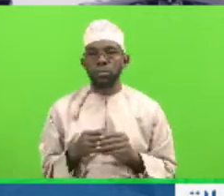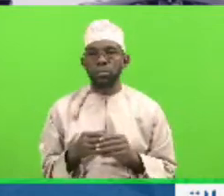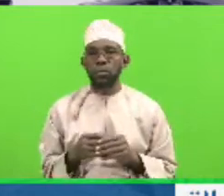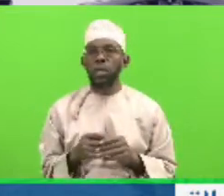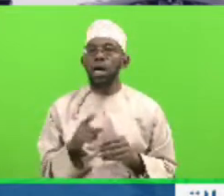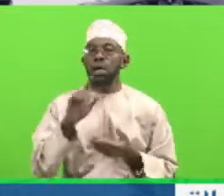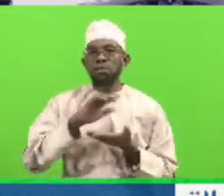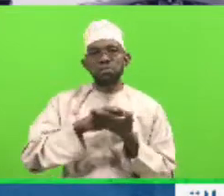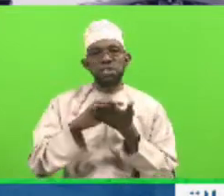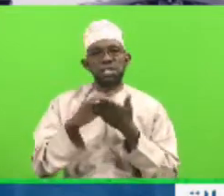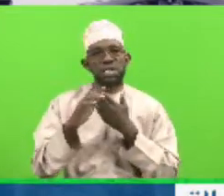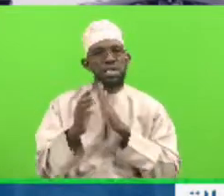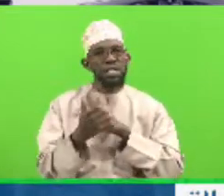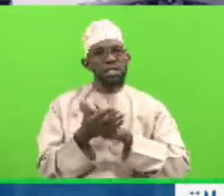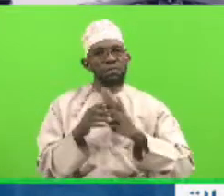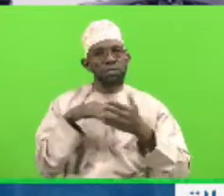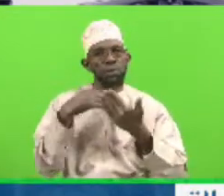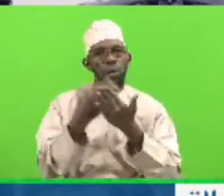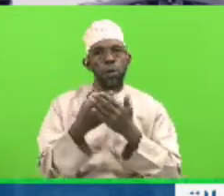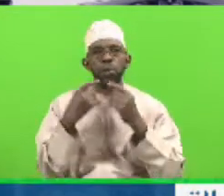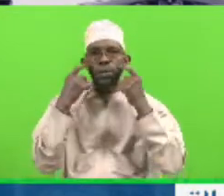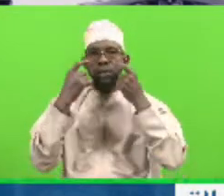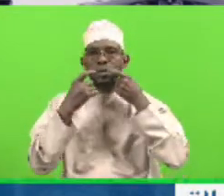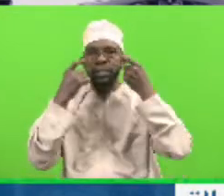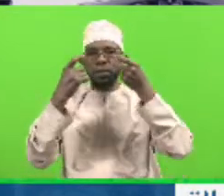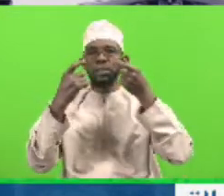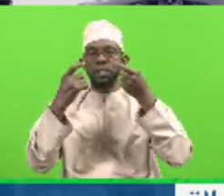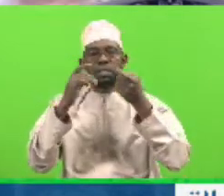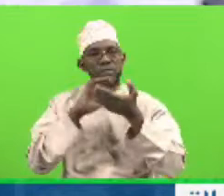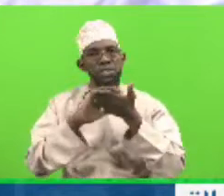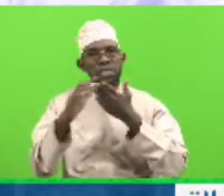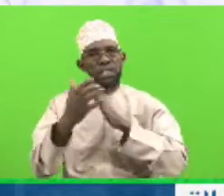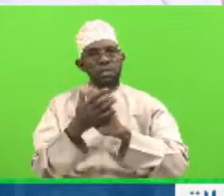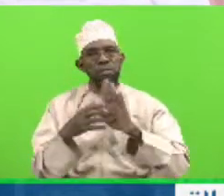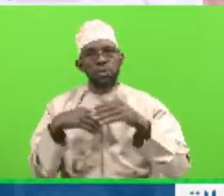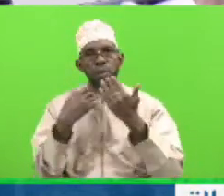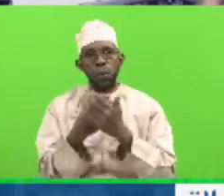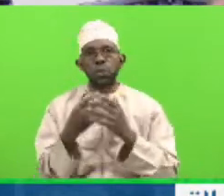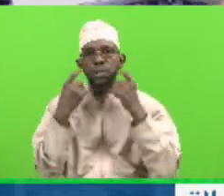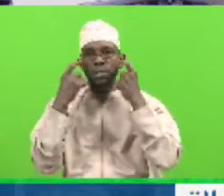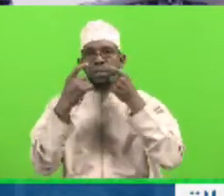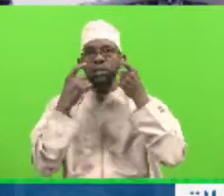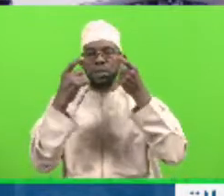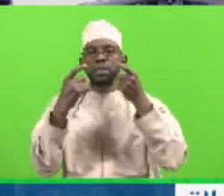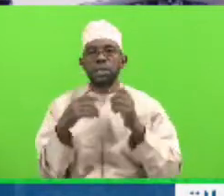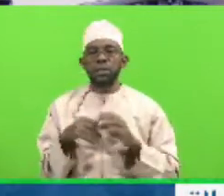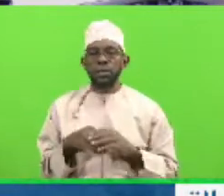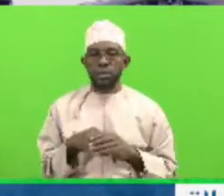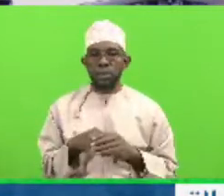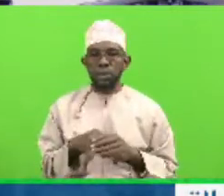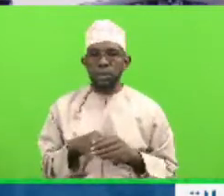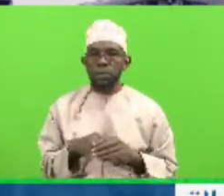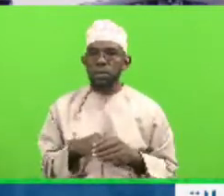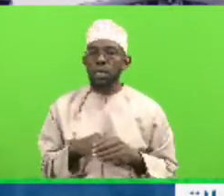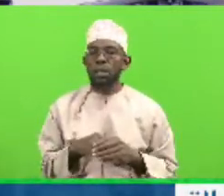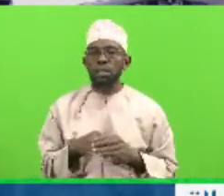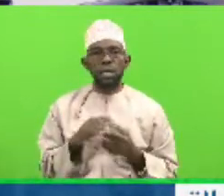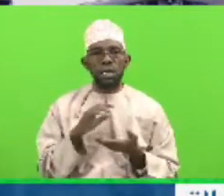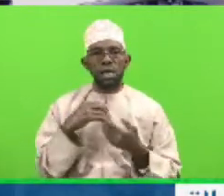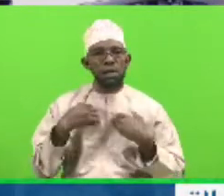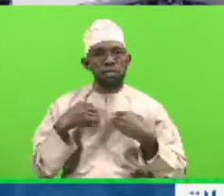إِنَّ اللَّهَ يَغْفِرُ الذُّنُوبَ جَمِيعًا. Allah forgives all sins. إِنَّهُ